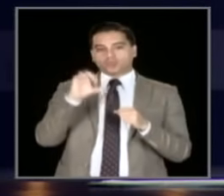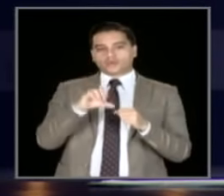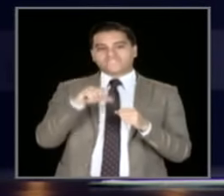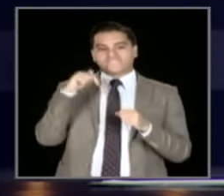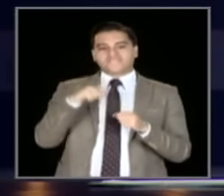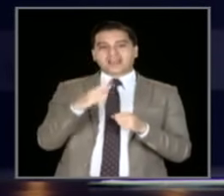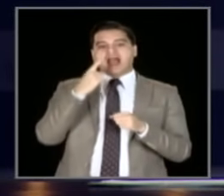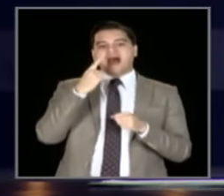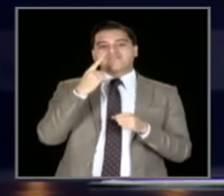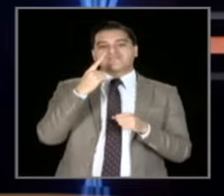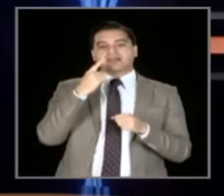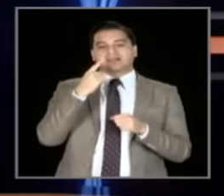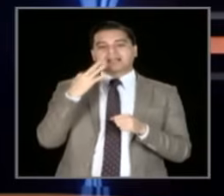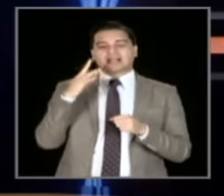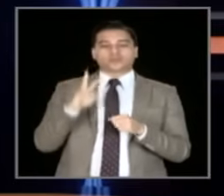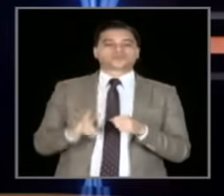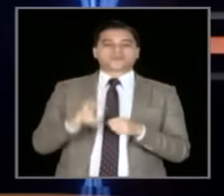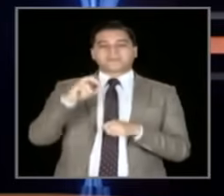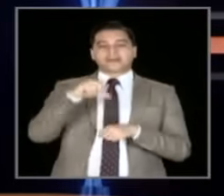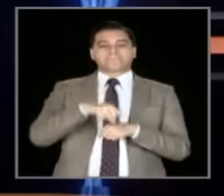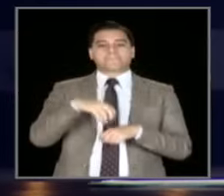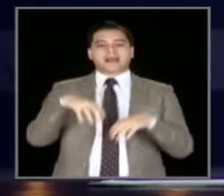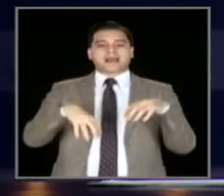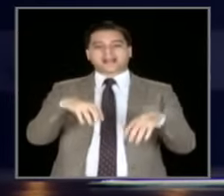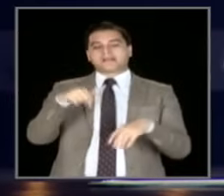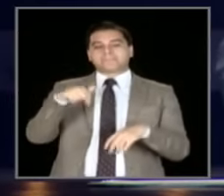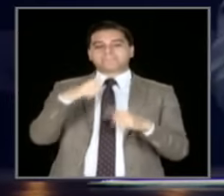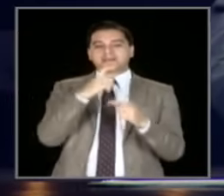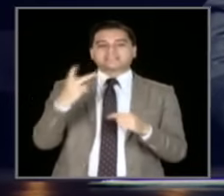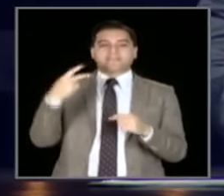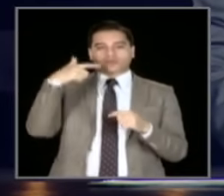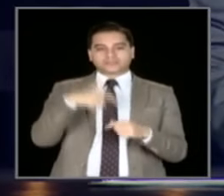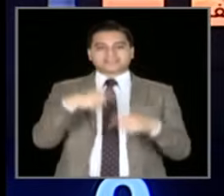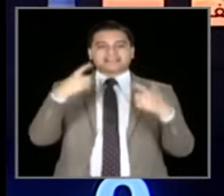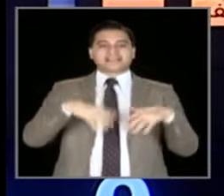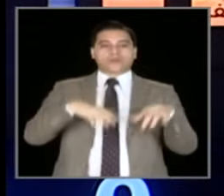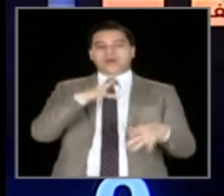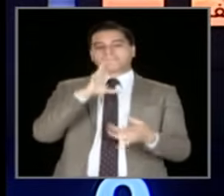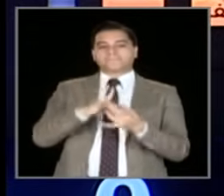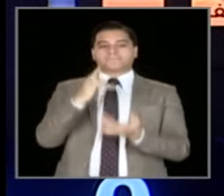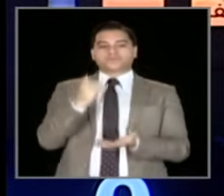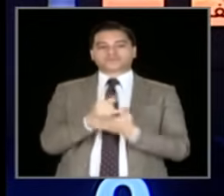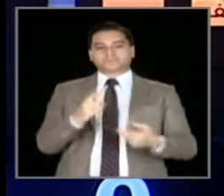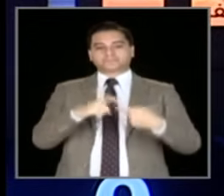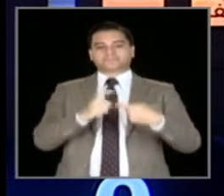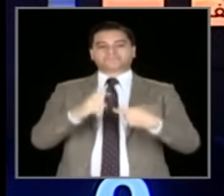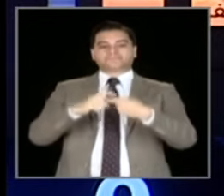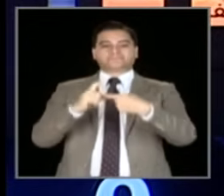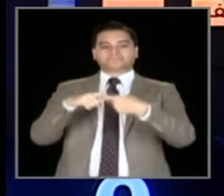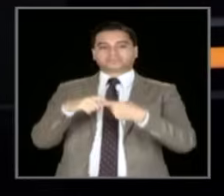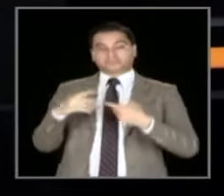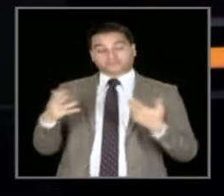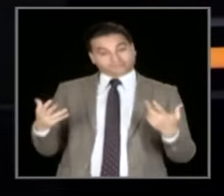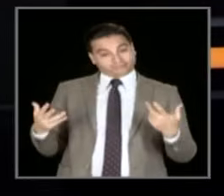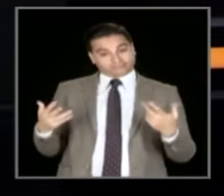1073 موقع في 167 دولة. كلاوديا عاطف، مين يبتدي الأول؟